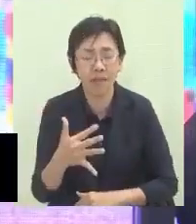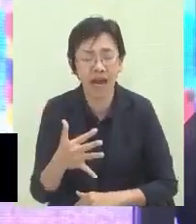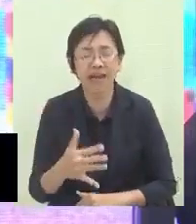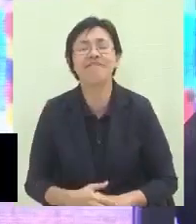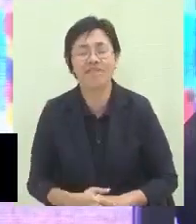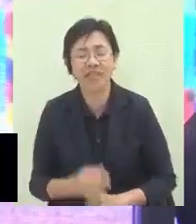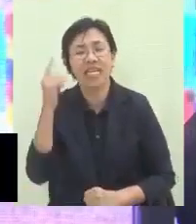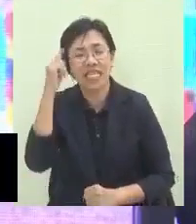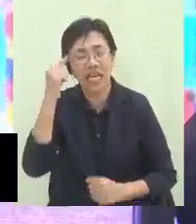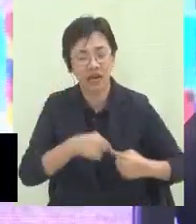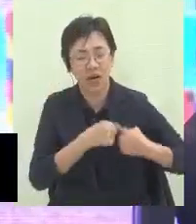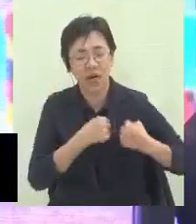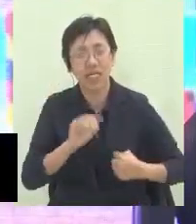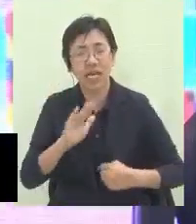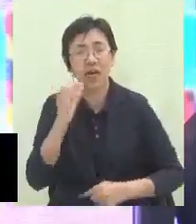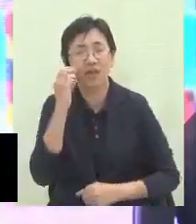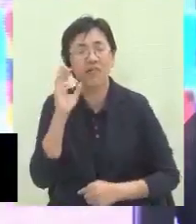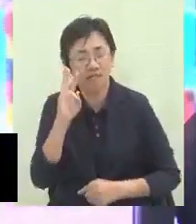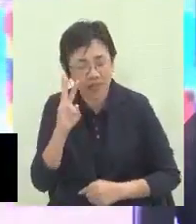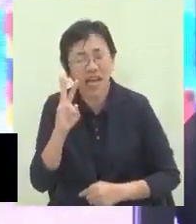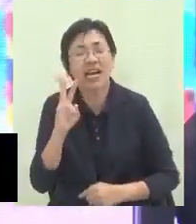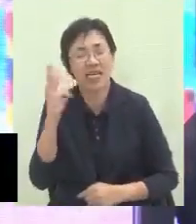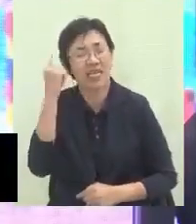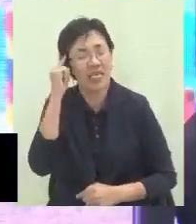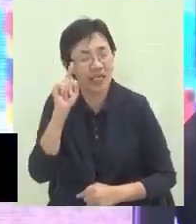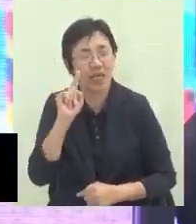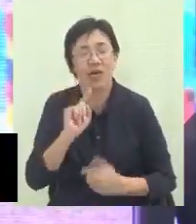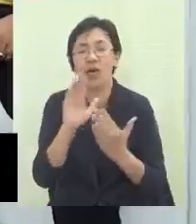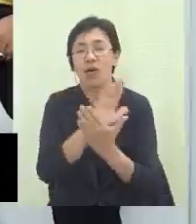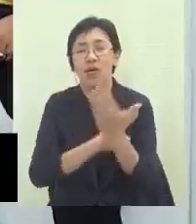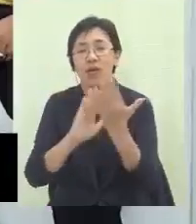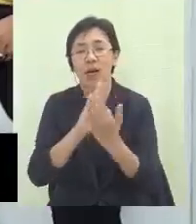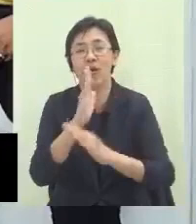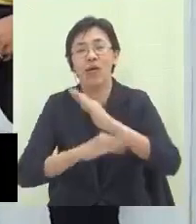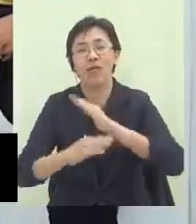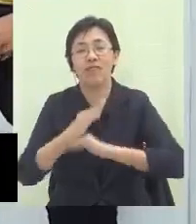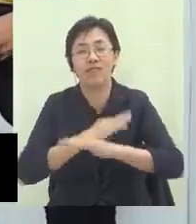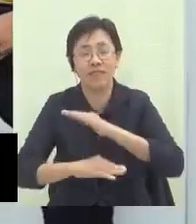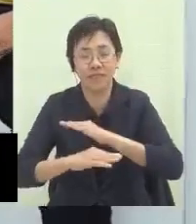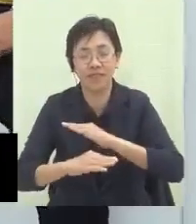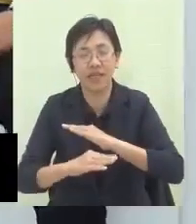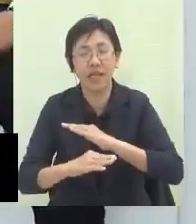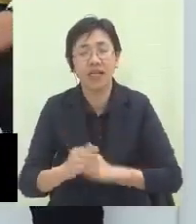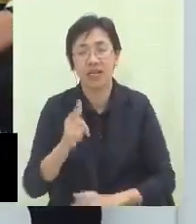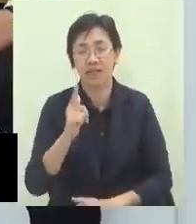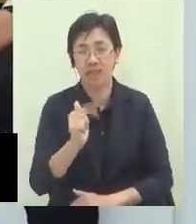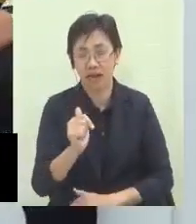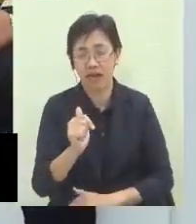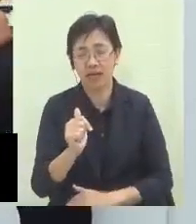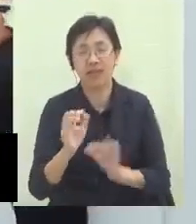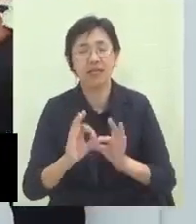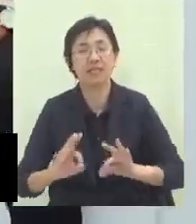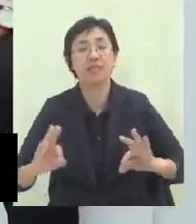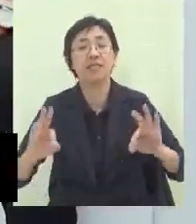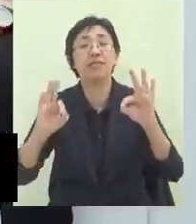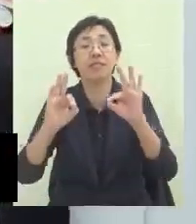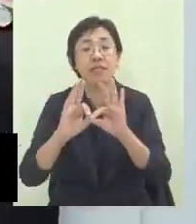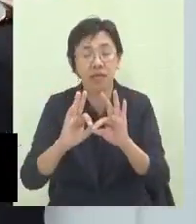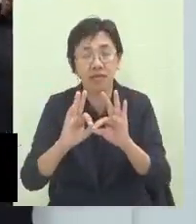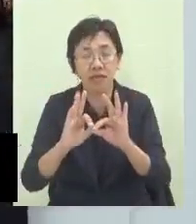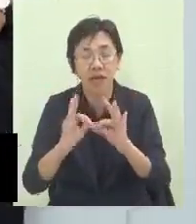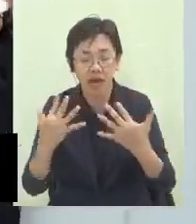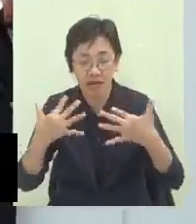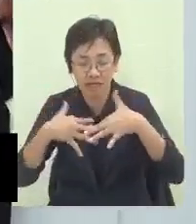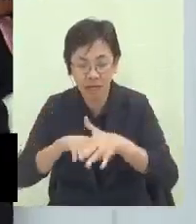อยู่กับพวกเราคนพิการทั้งประเทศนะเสมอท่านเป็นแกนหลักท่านจะเป็นแกนหลักสำคัญสานพ